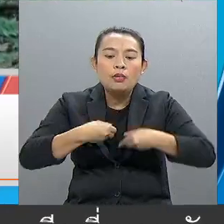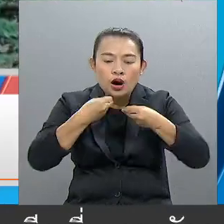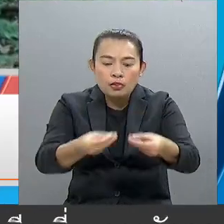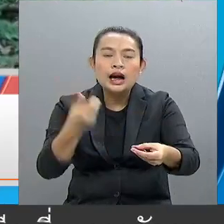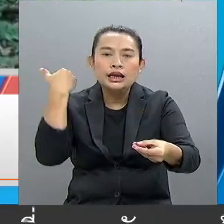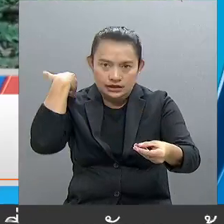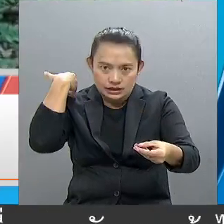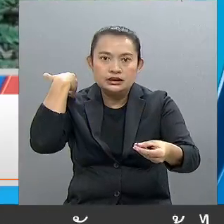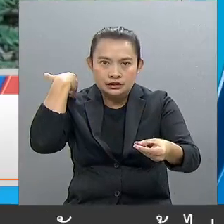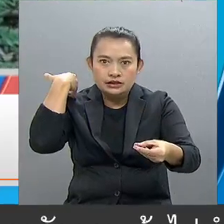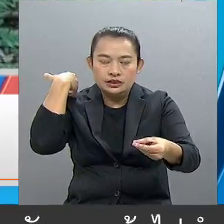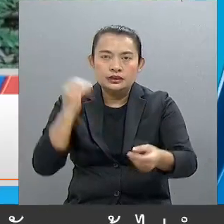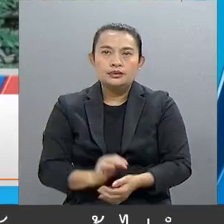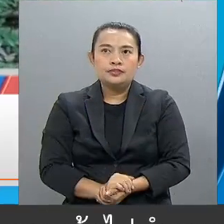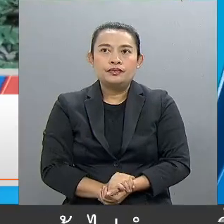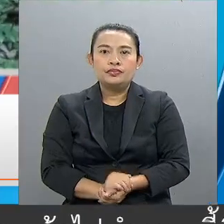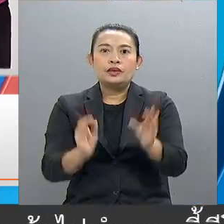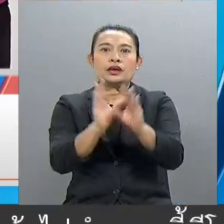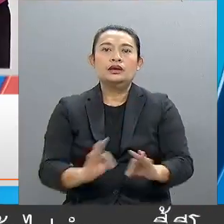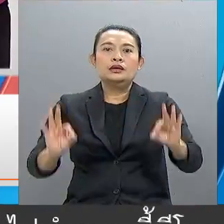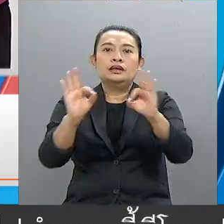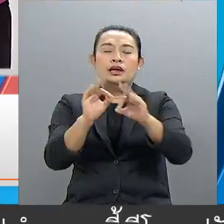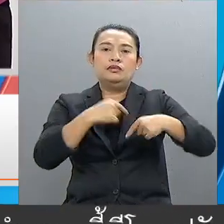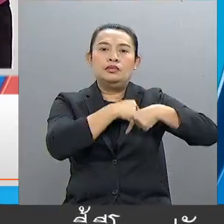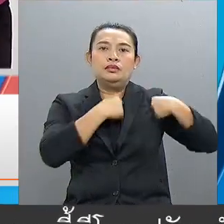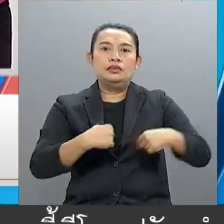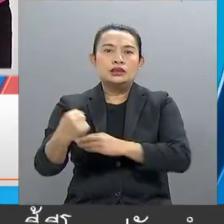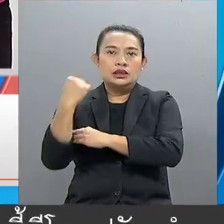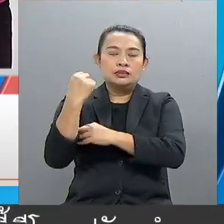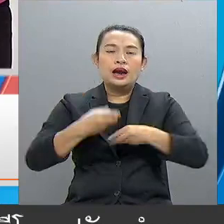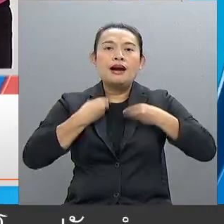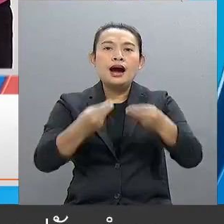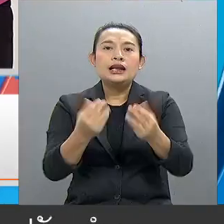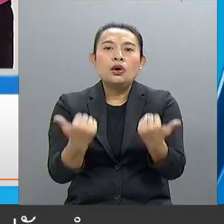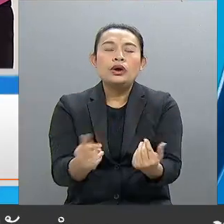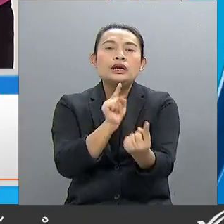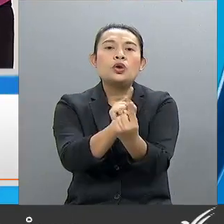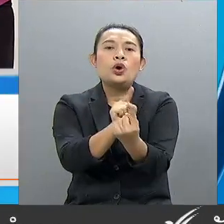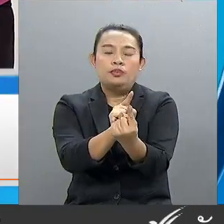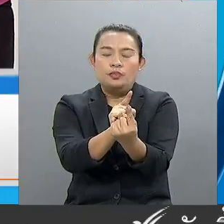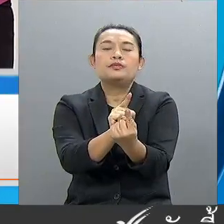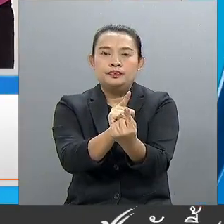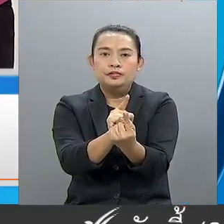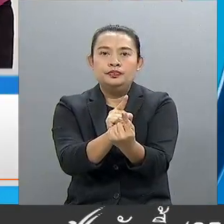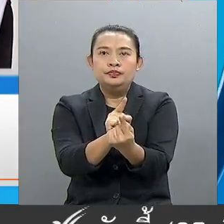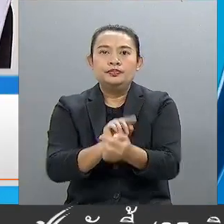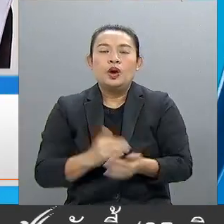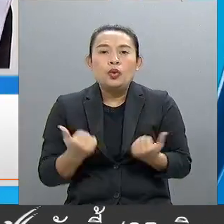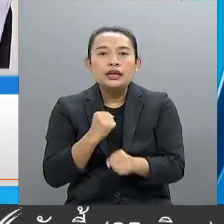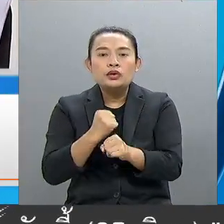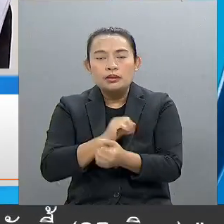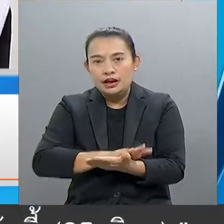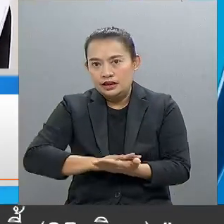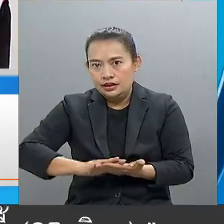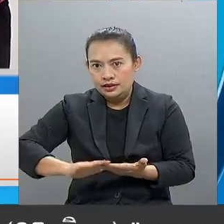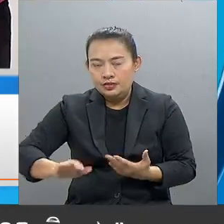ก็ขอเป็นกำลังใจให้นะคะท่านปลัดแล้วก็ขอให้เจอนายบุญมีในวันนี้อย่างปลอดภัยนะคะวันนี้ขอให้ปฏิบัติภารกิจอย่างราบรื่นขอบพระคุณในข้อมูลม